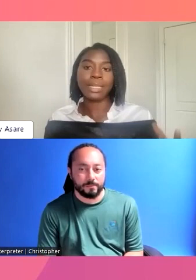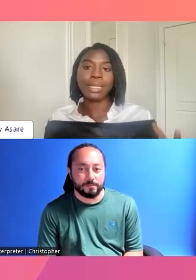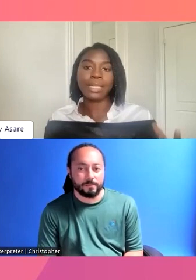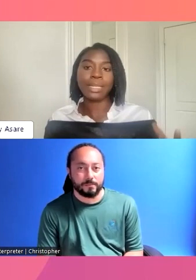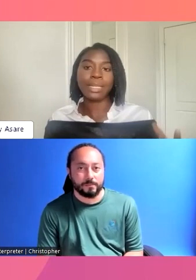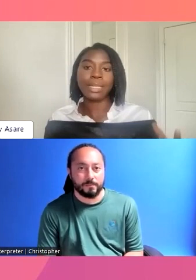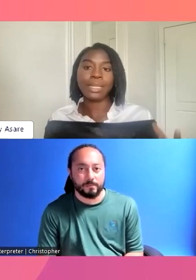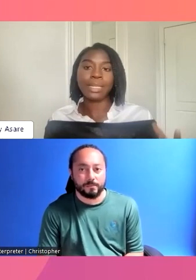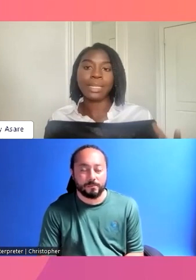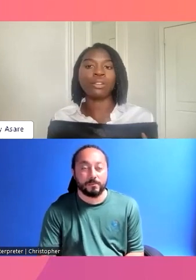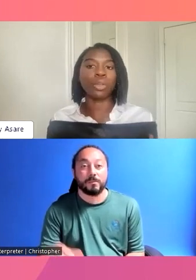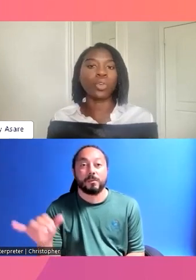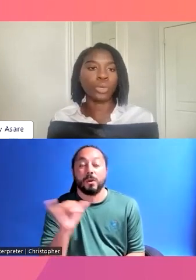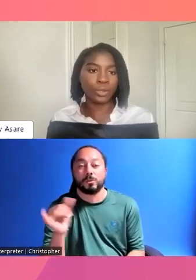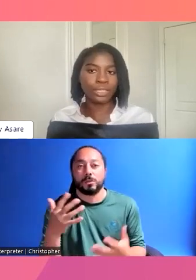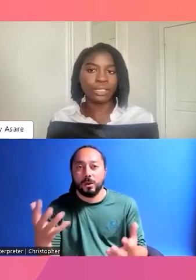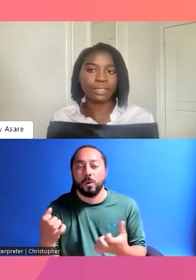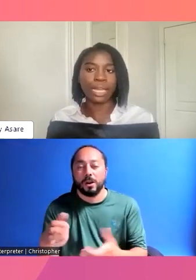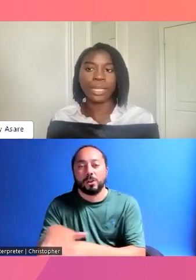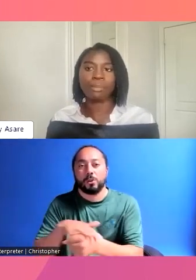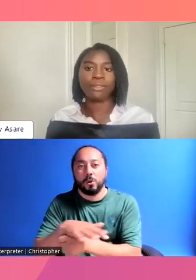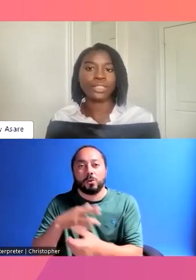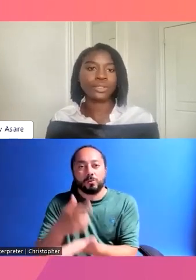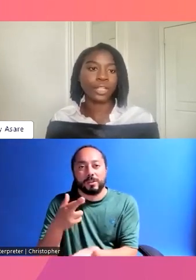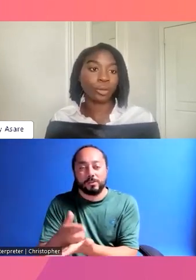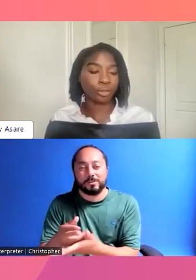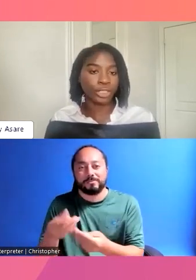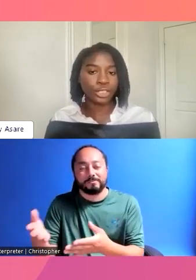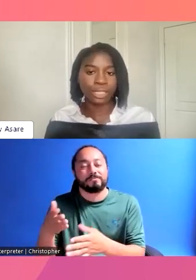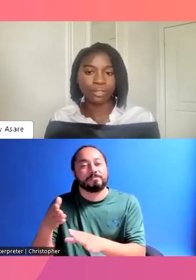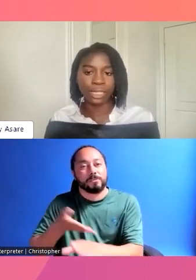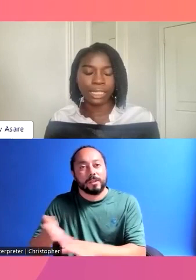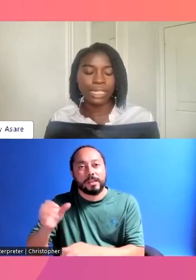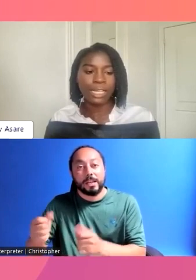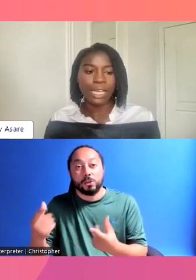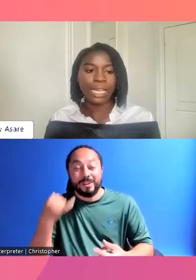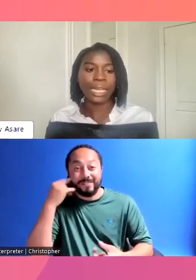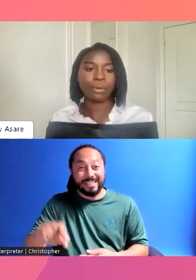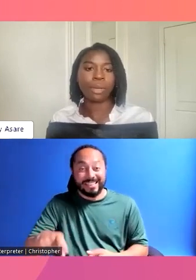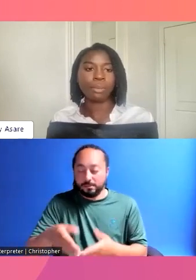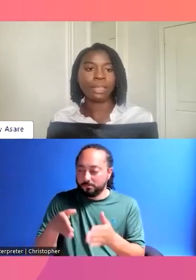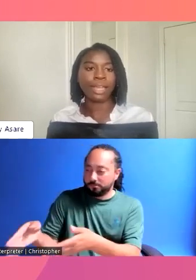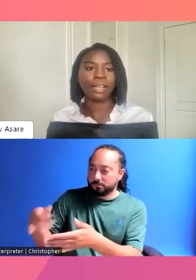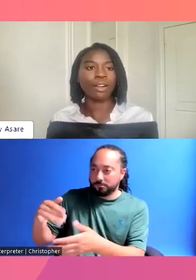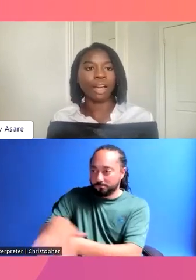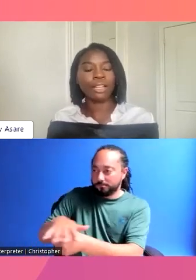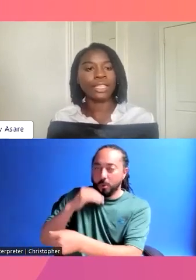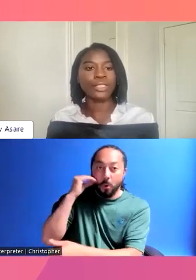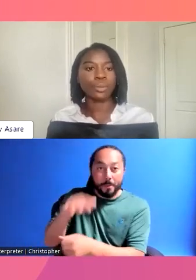soutien des survivantes. Et ils voulaient aussi créer un réseau de ressources locales.